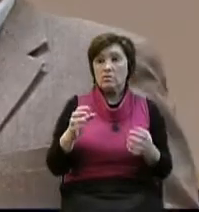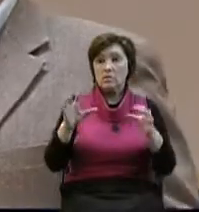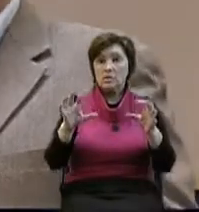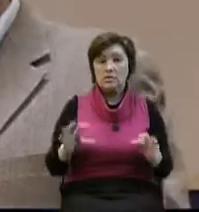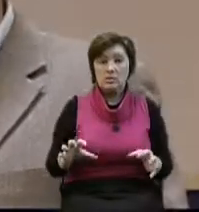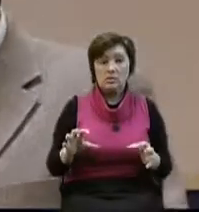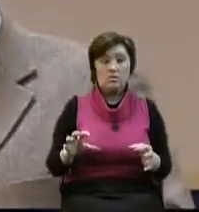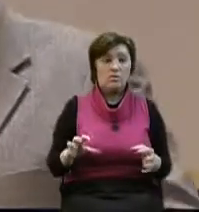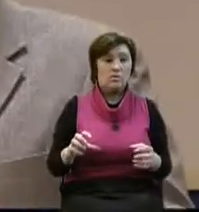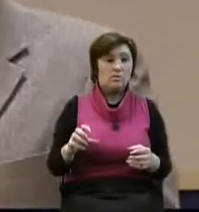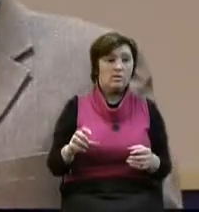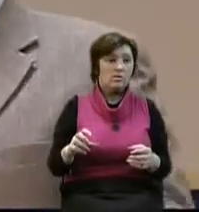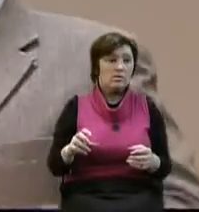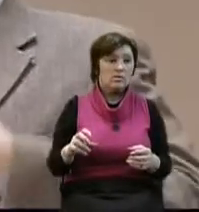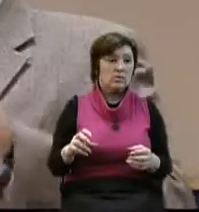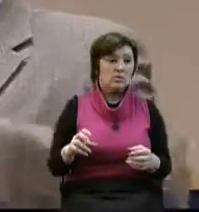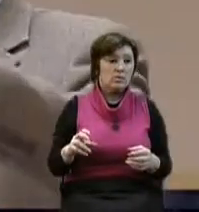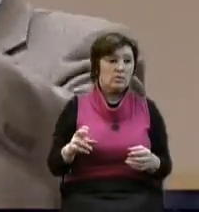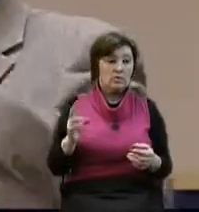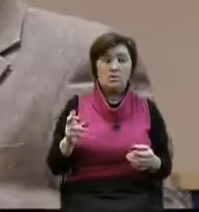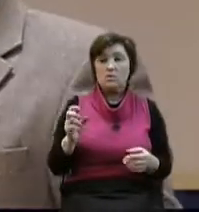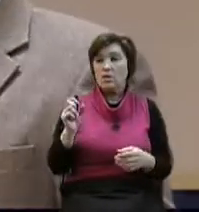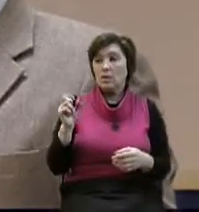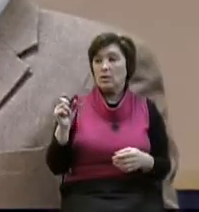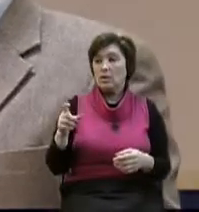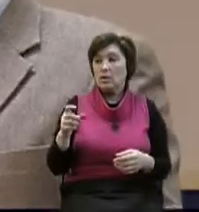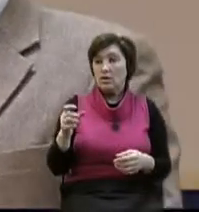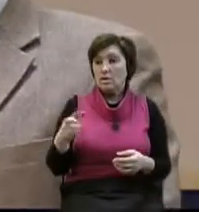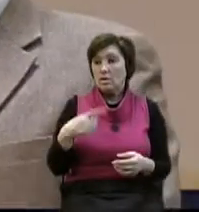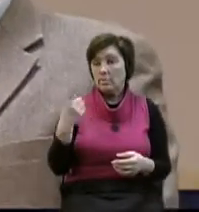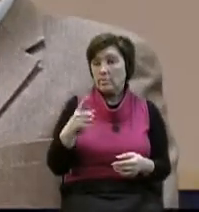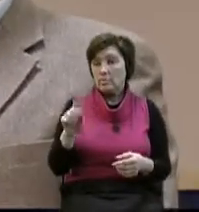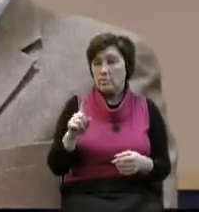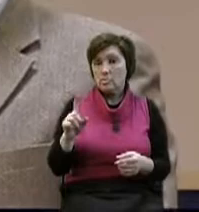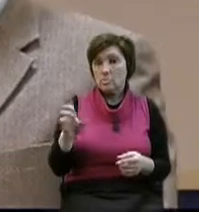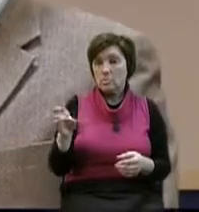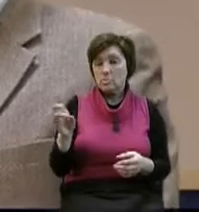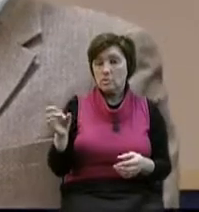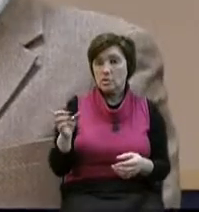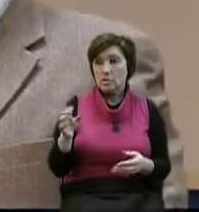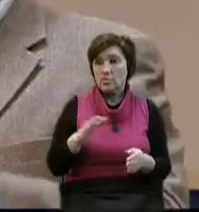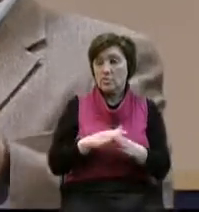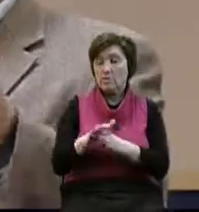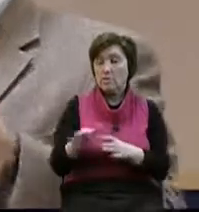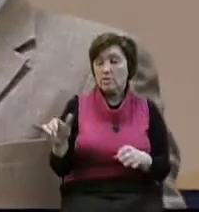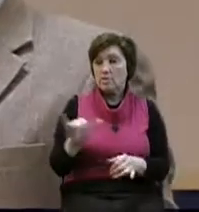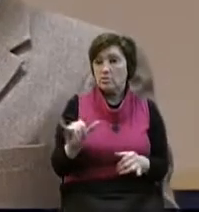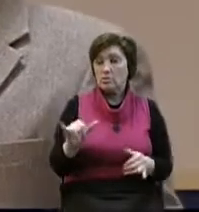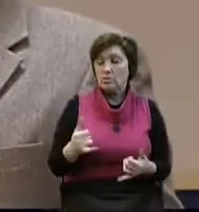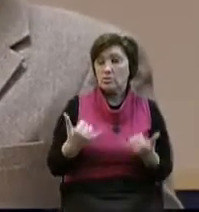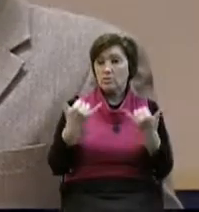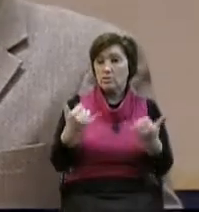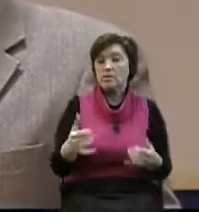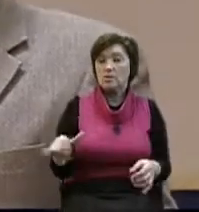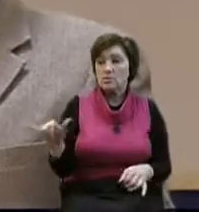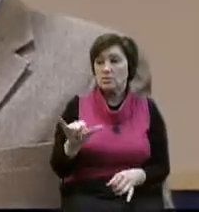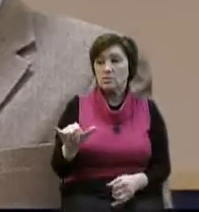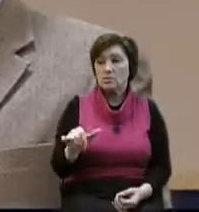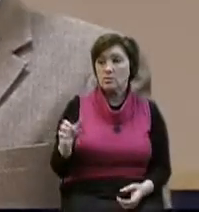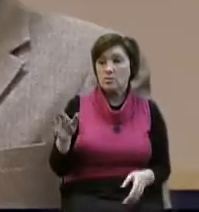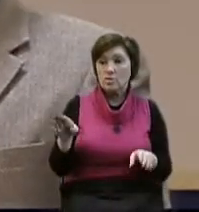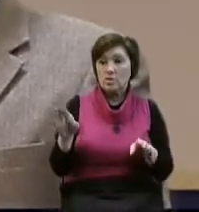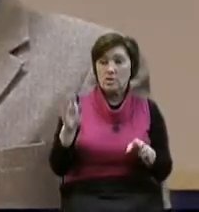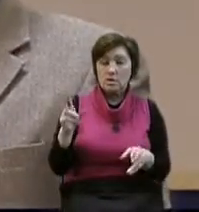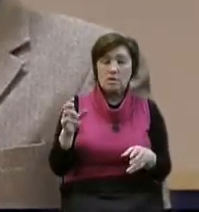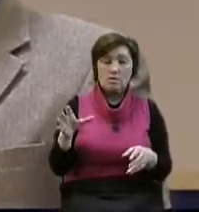обязывало нас уже в Новом Завете исполнять этот день или почитать этот день, как это было в Ветхом